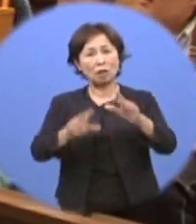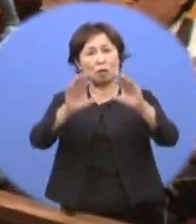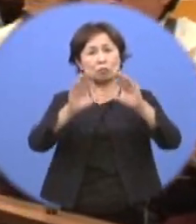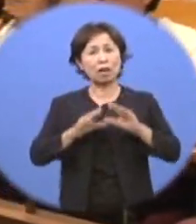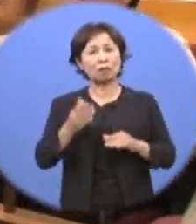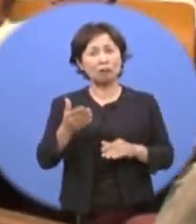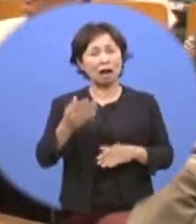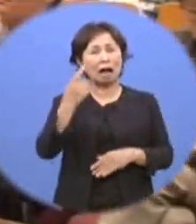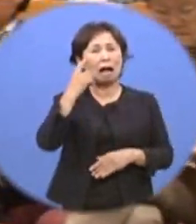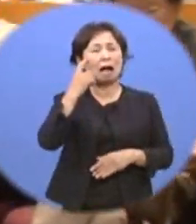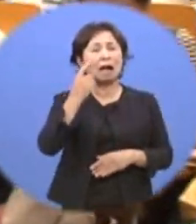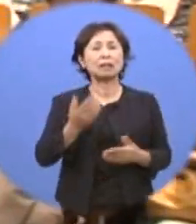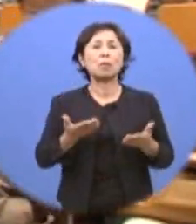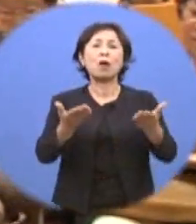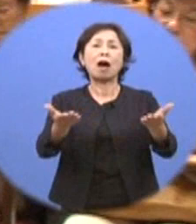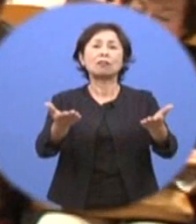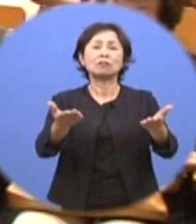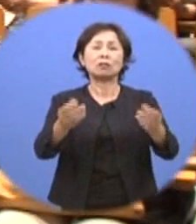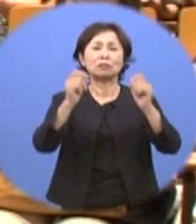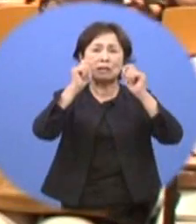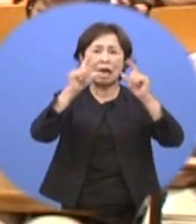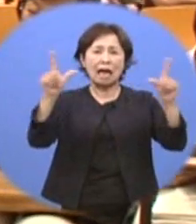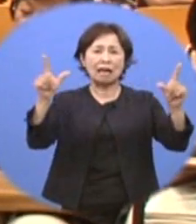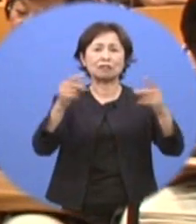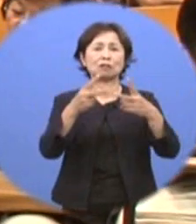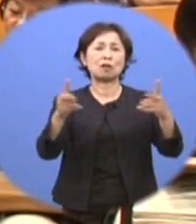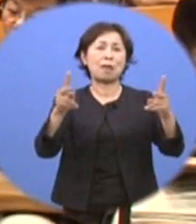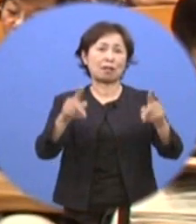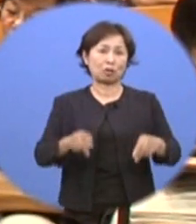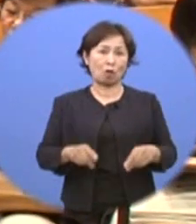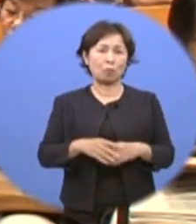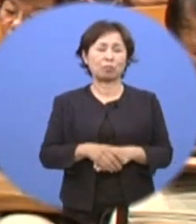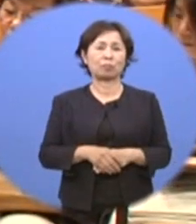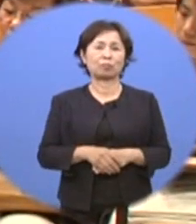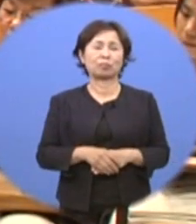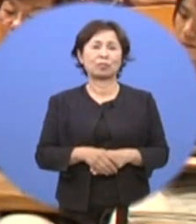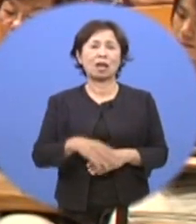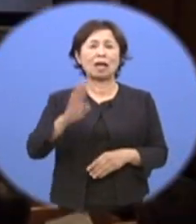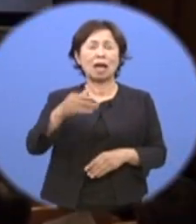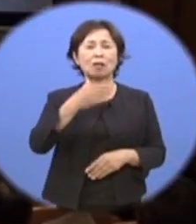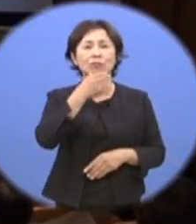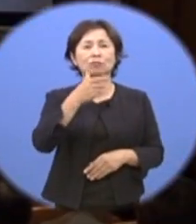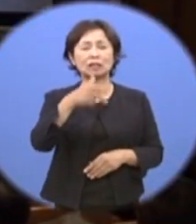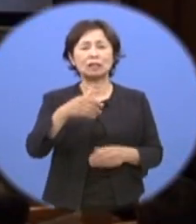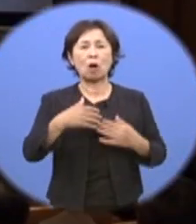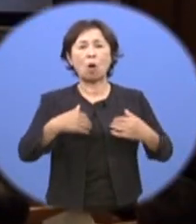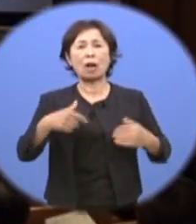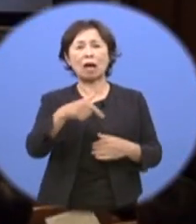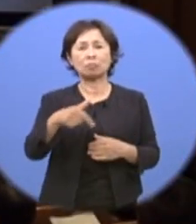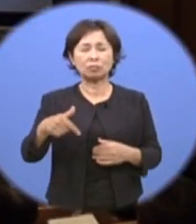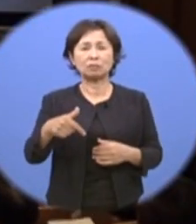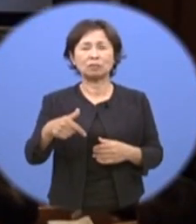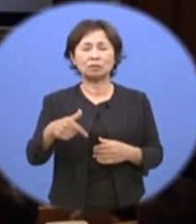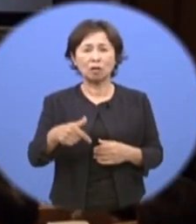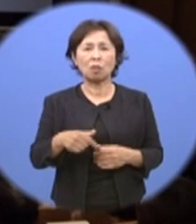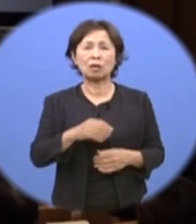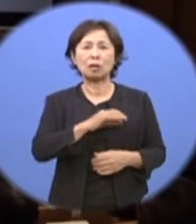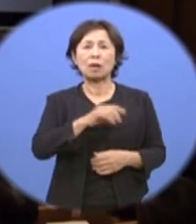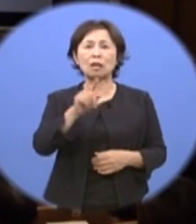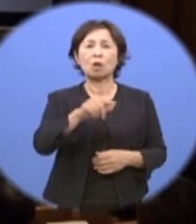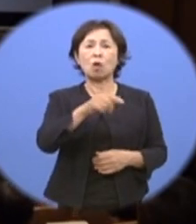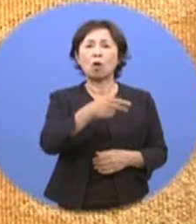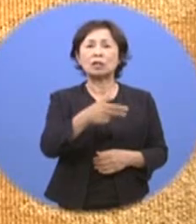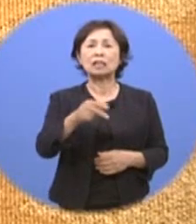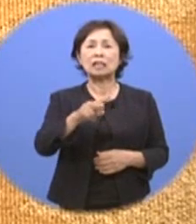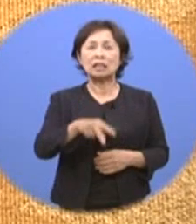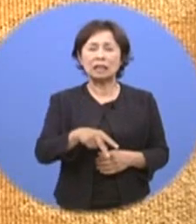考えてもらおうという啓発イベントです。県福祉保健部の野尻隆子議官にイベントの開催